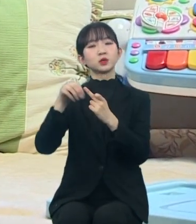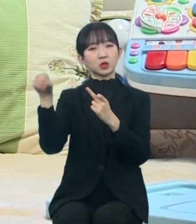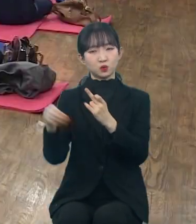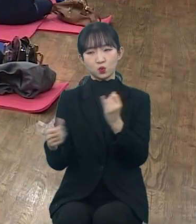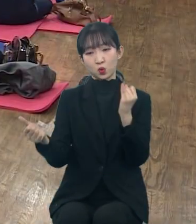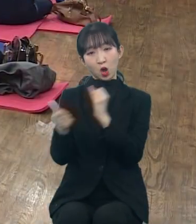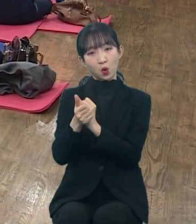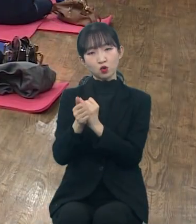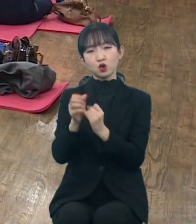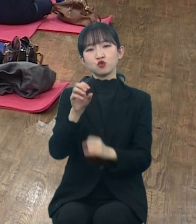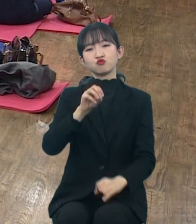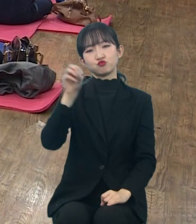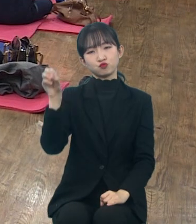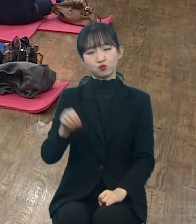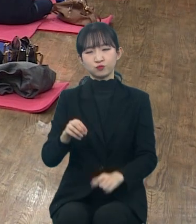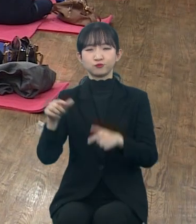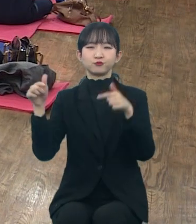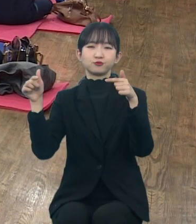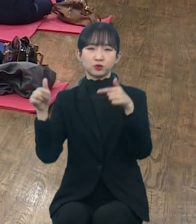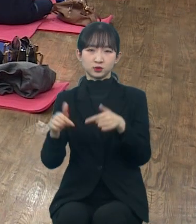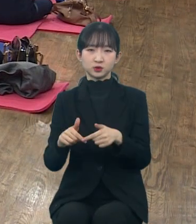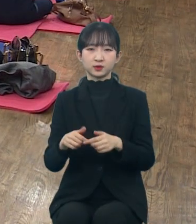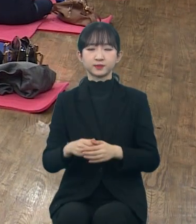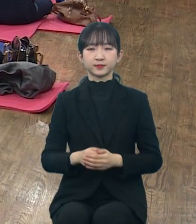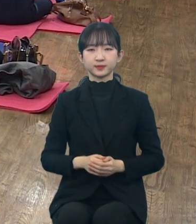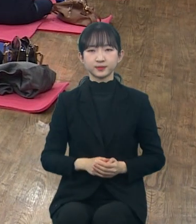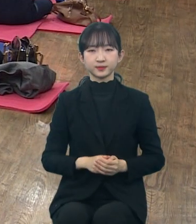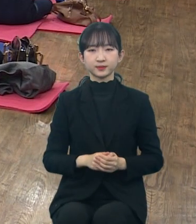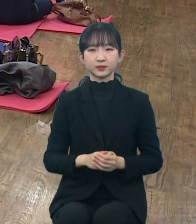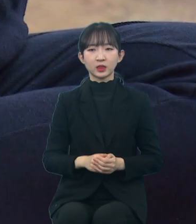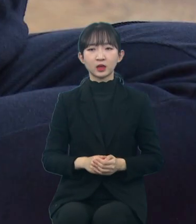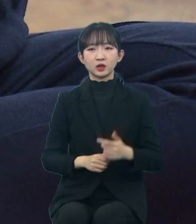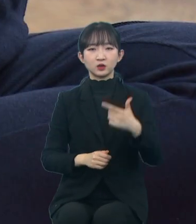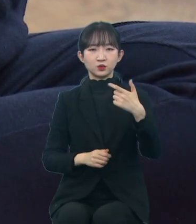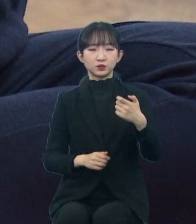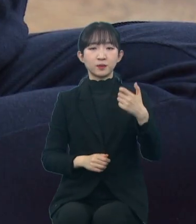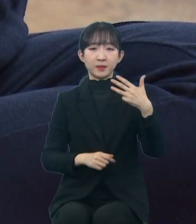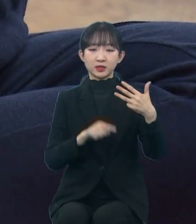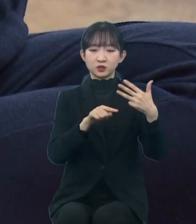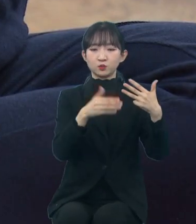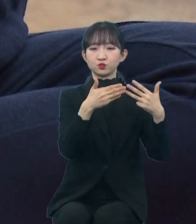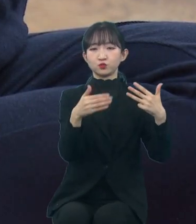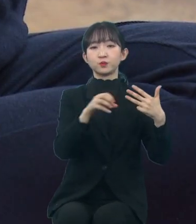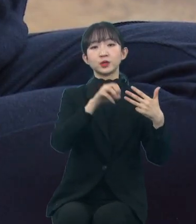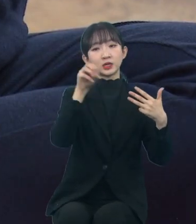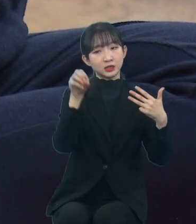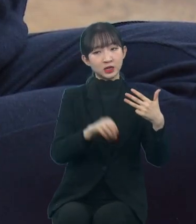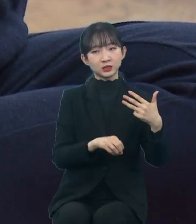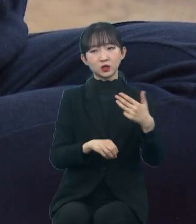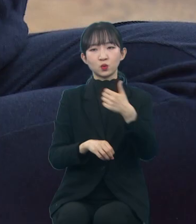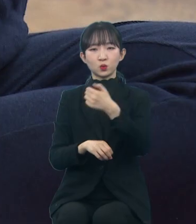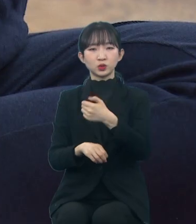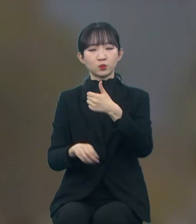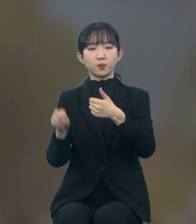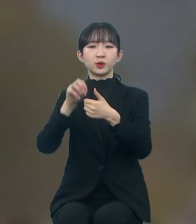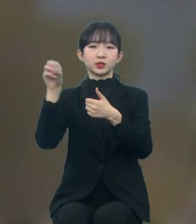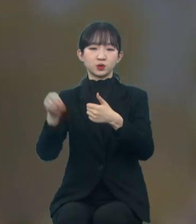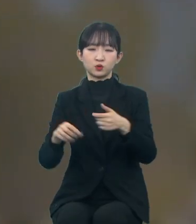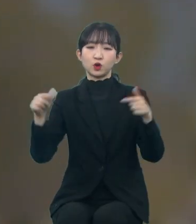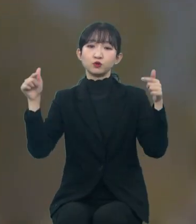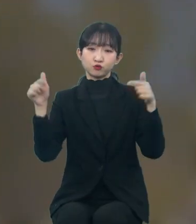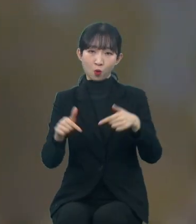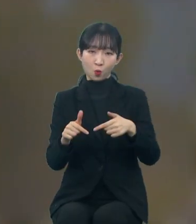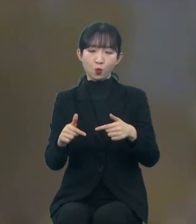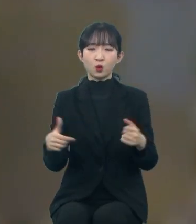떨어졌습니다. 가임 기간에 결혼하는 여성도 68.9%에서 55%로 하락했습니다. 결혼을